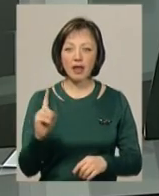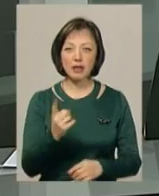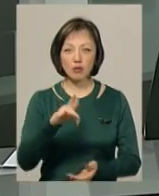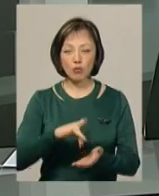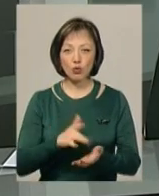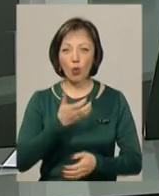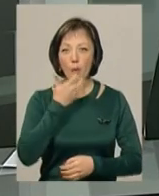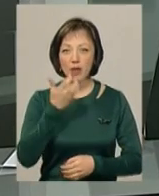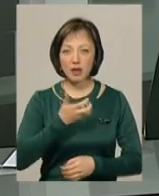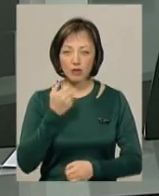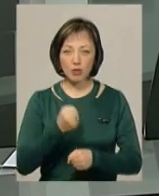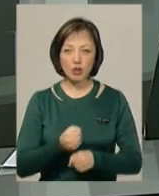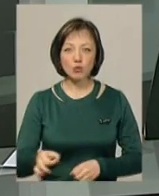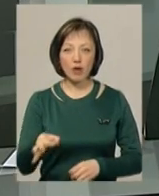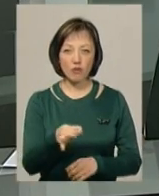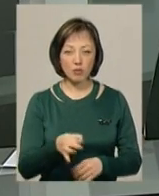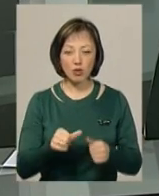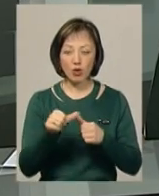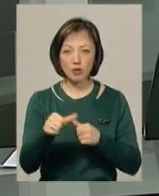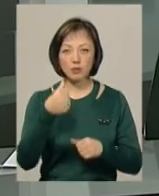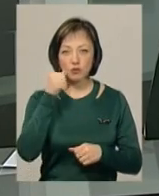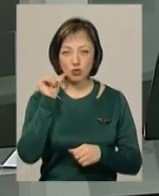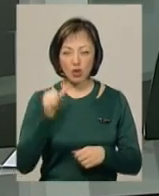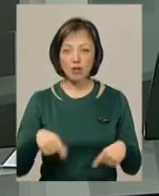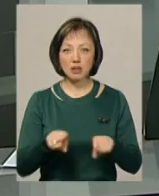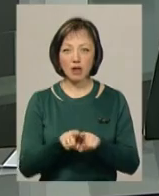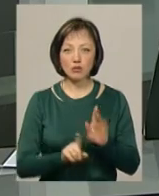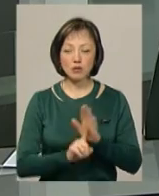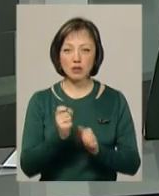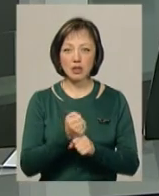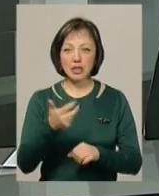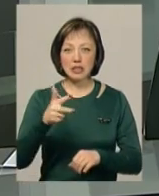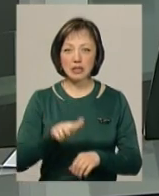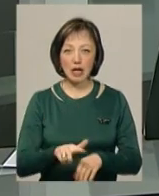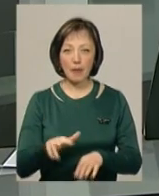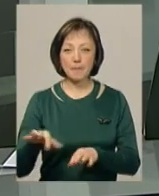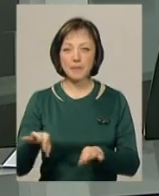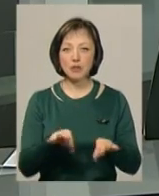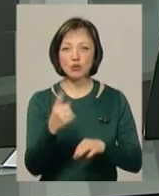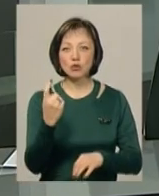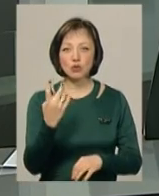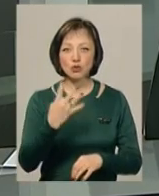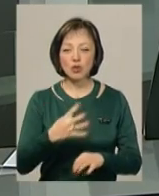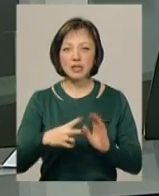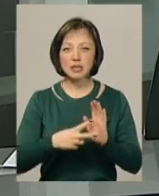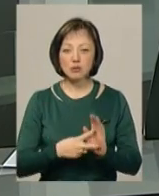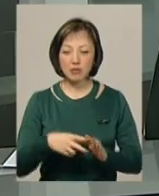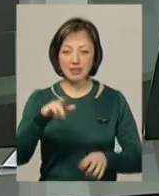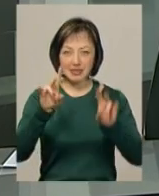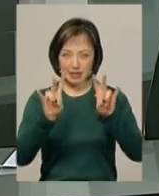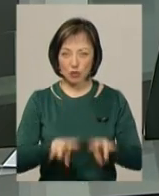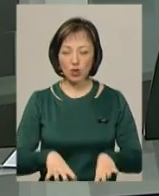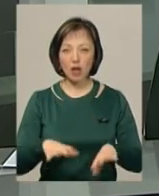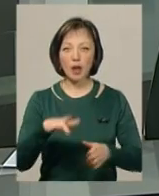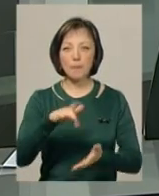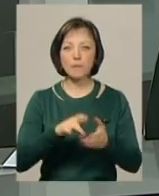пункт обігріву, який діє в області. Окрім нього, вчора в області також запрацювали три пересувних і 147 стаціонарних пунктів